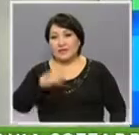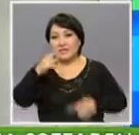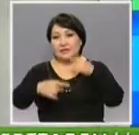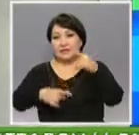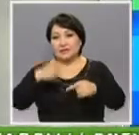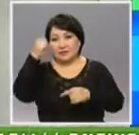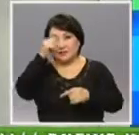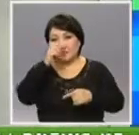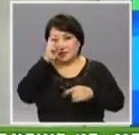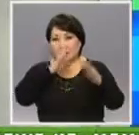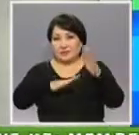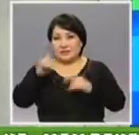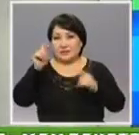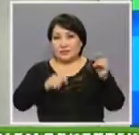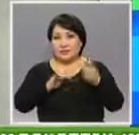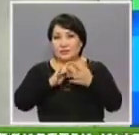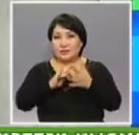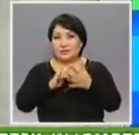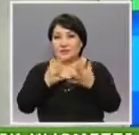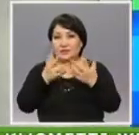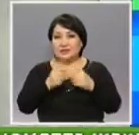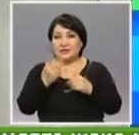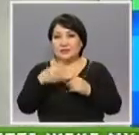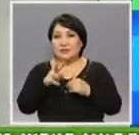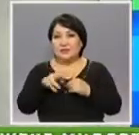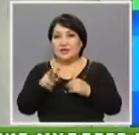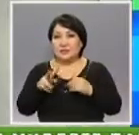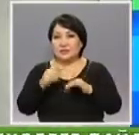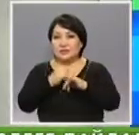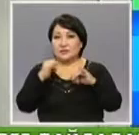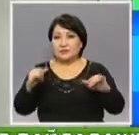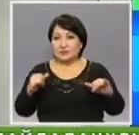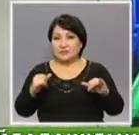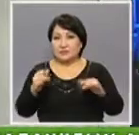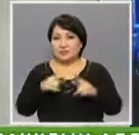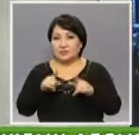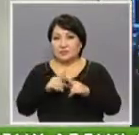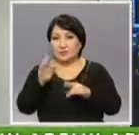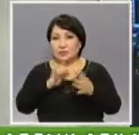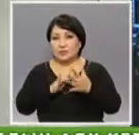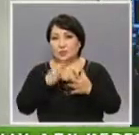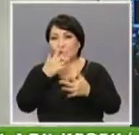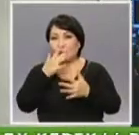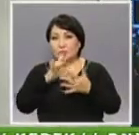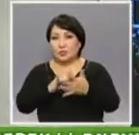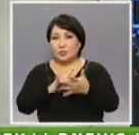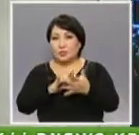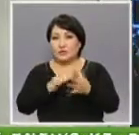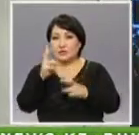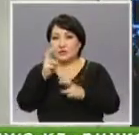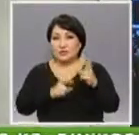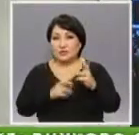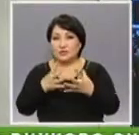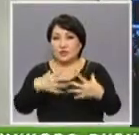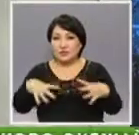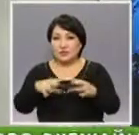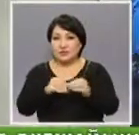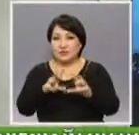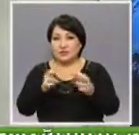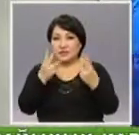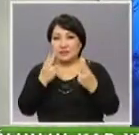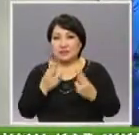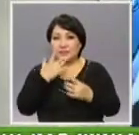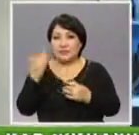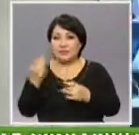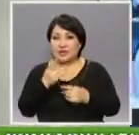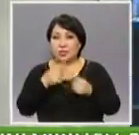Келесі жылы елімізге келетін туристер саны 2 миллион есеге артады. Бұл туралы ұлттық туризм индустриясы қауымдастығының мамандары мәлімдеді.